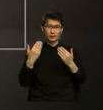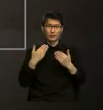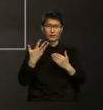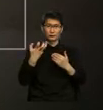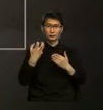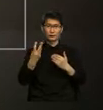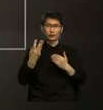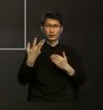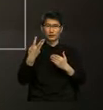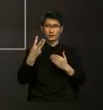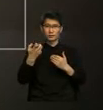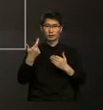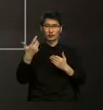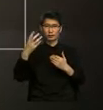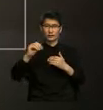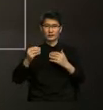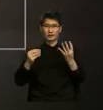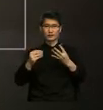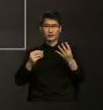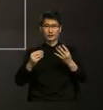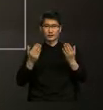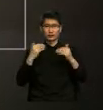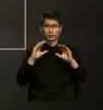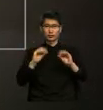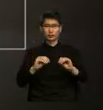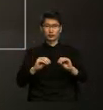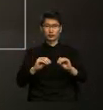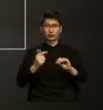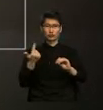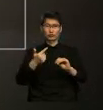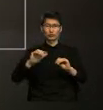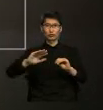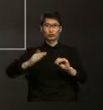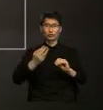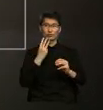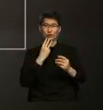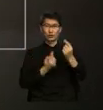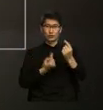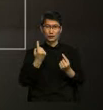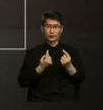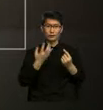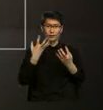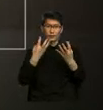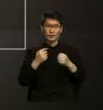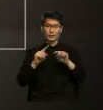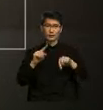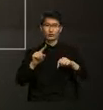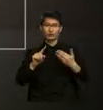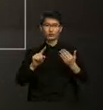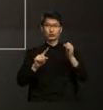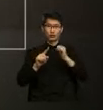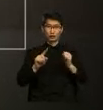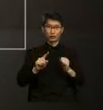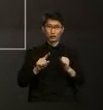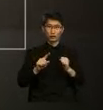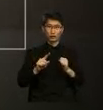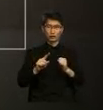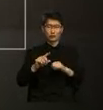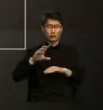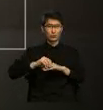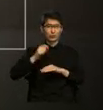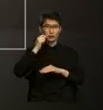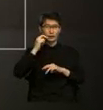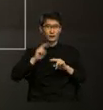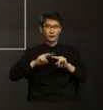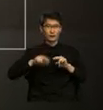36만 4,200여 명, 이 중 학업 중단이 6,900여 명으로 서울보다 많은 1.9%에 이르고 부적응으로